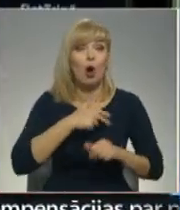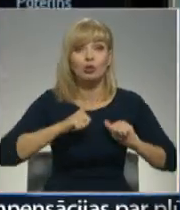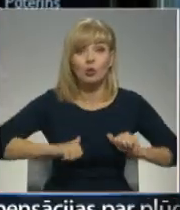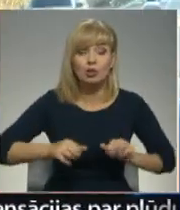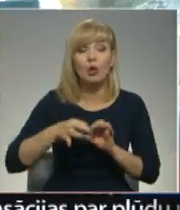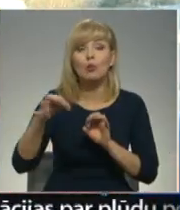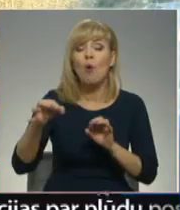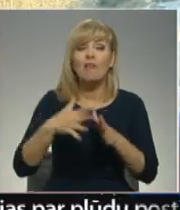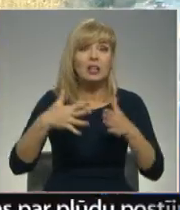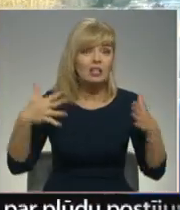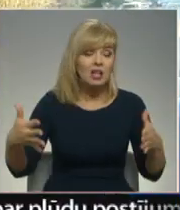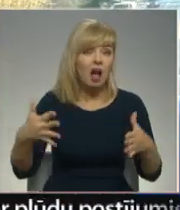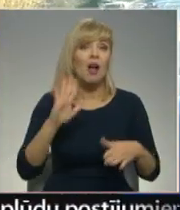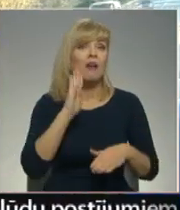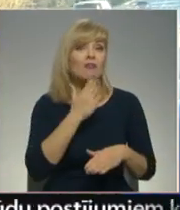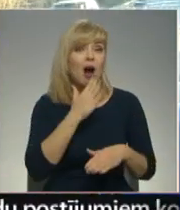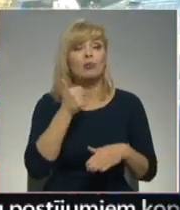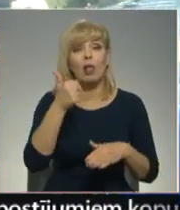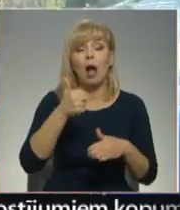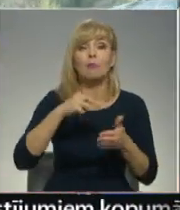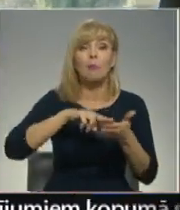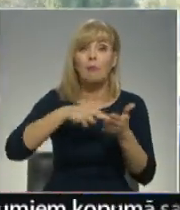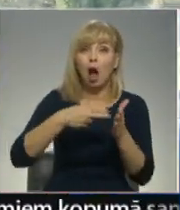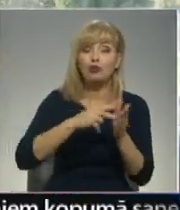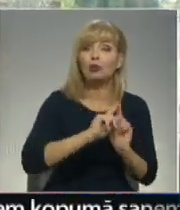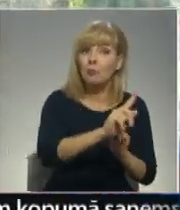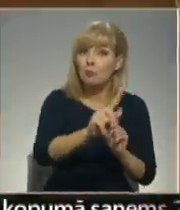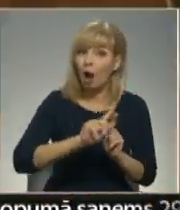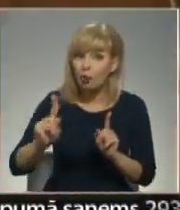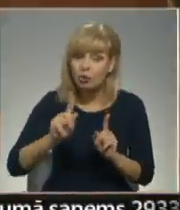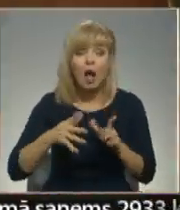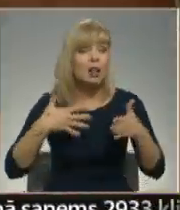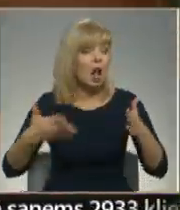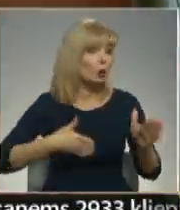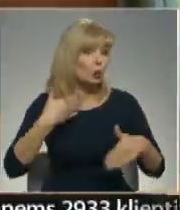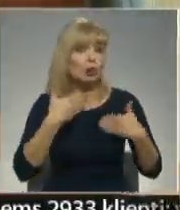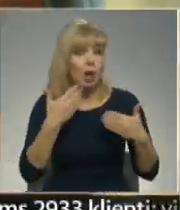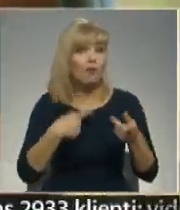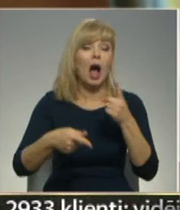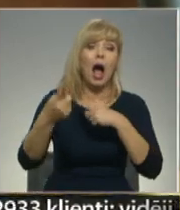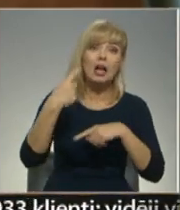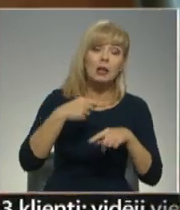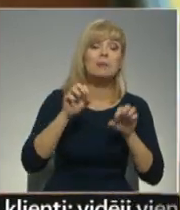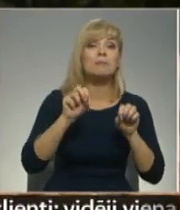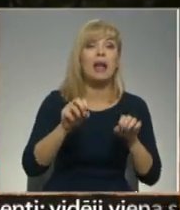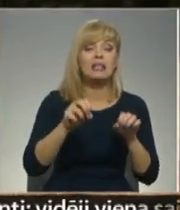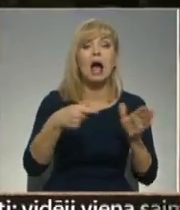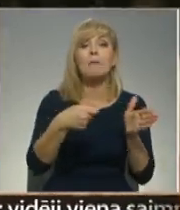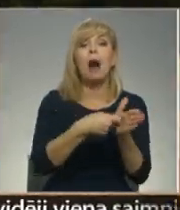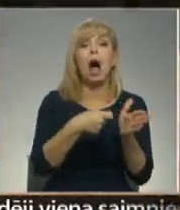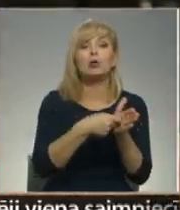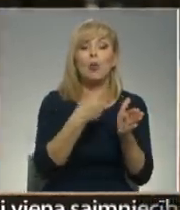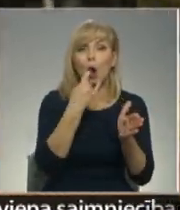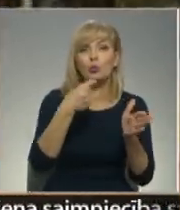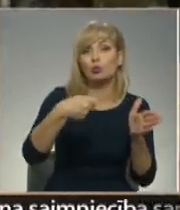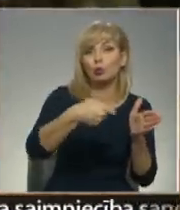Novads ir liels, un ja vasarā ar kārtīgu maršrutu izplānošanu vēl ļoti lielu bažu nav, vai tiks atpakaļ līdz uzlādes iekārtēji. Pilna